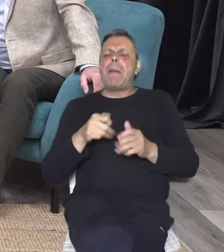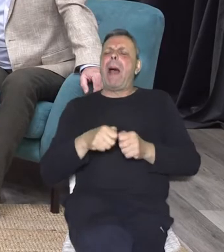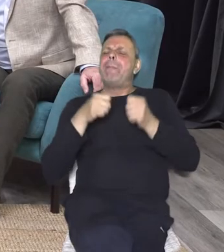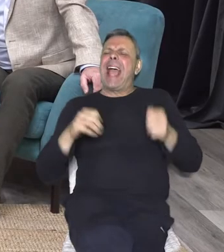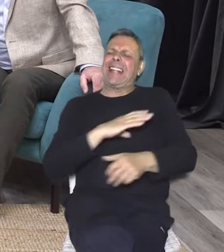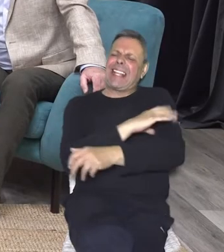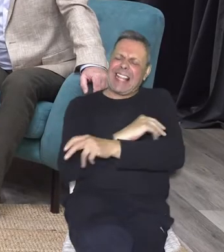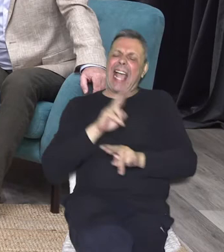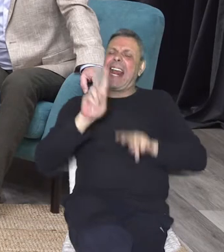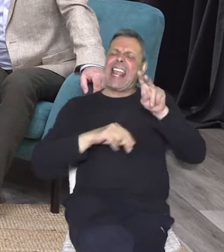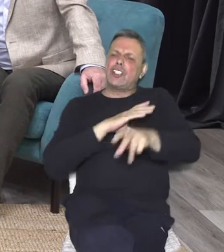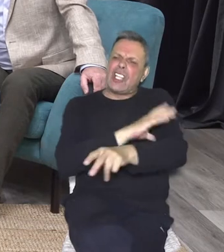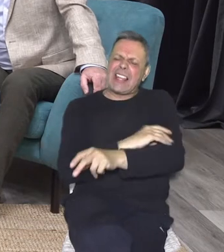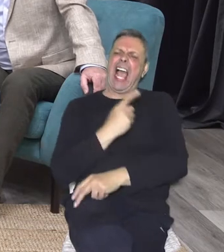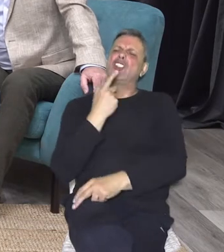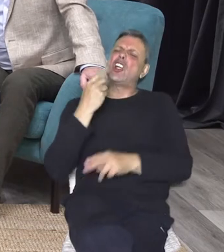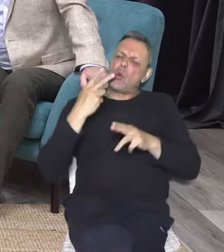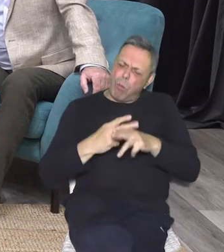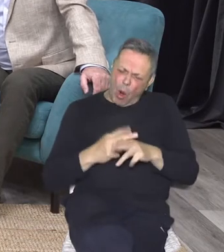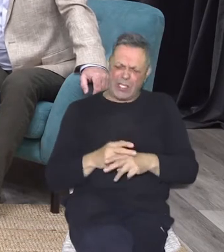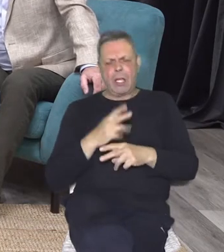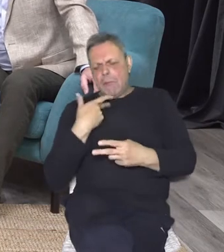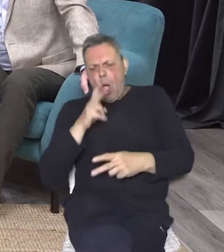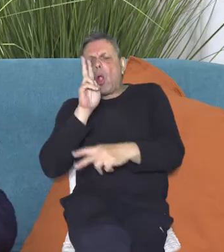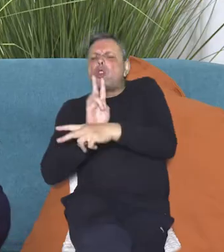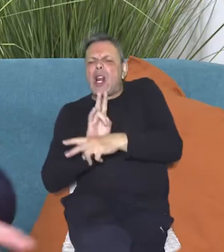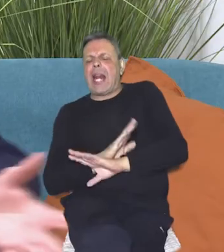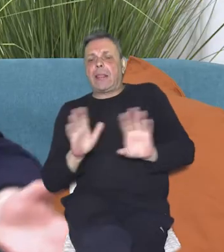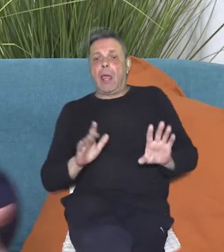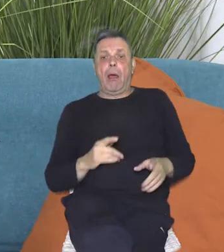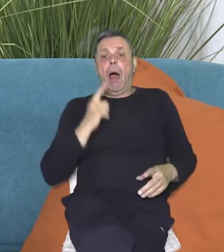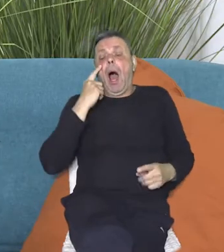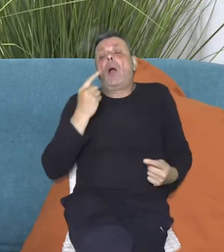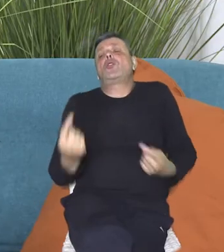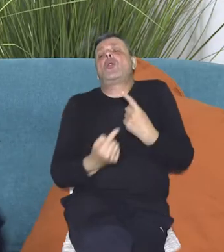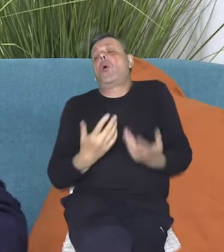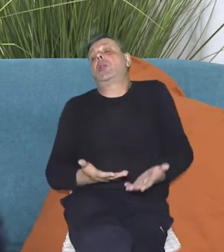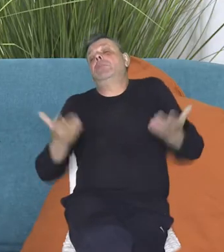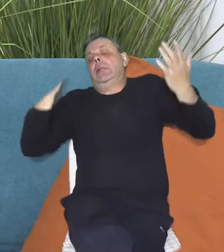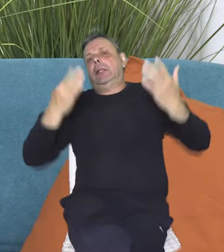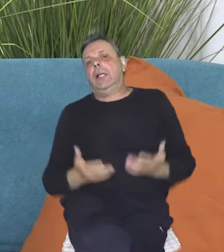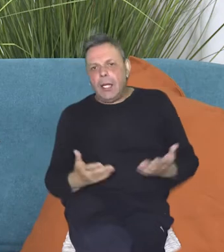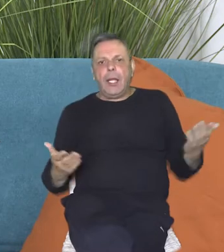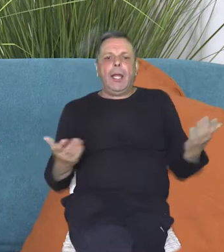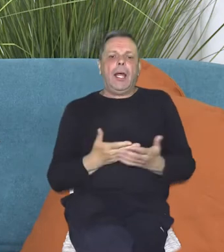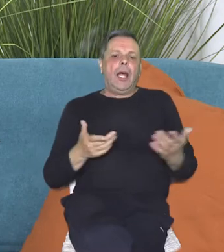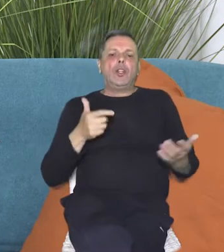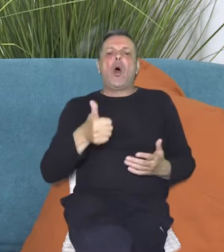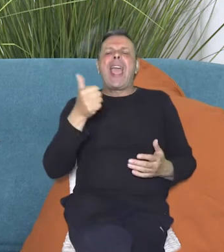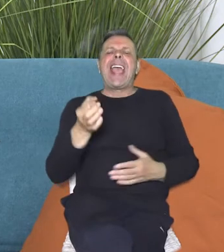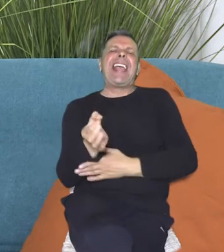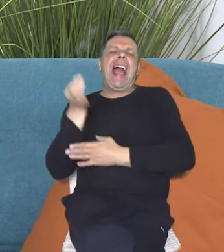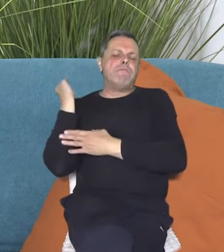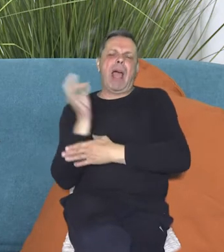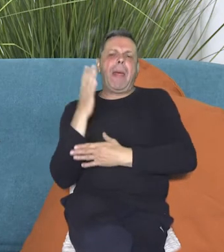mjeriti tlak, liječiti šećer, držati pod kontrolom. A sad ako se onda dogodi nešto tako, onda obično ipak je to